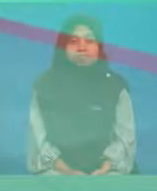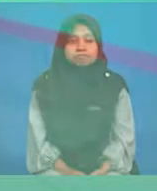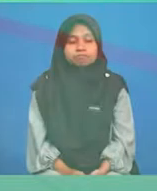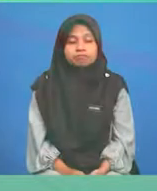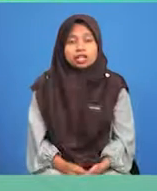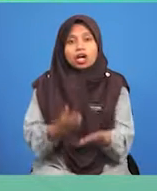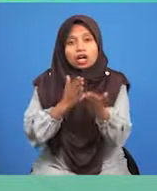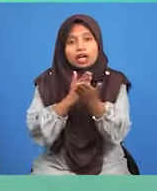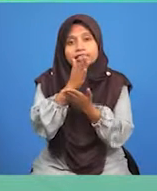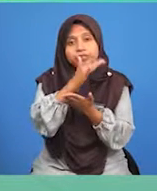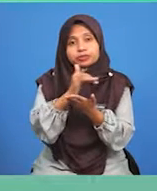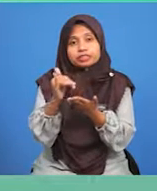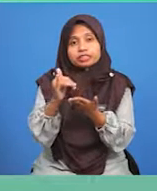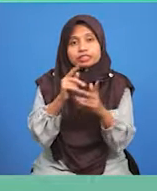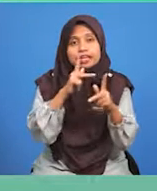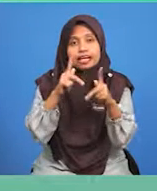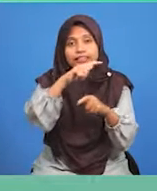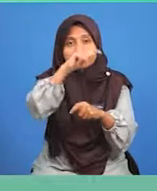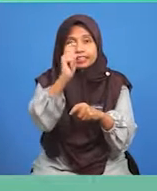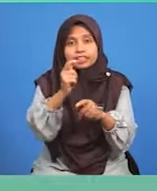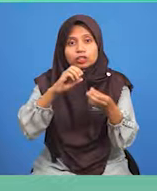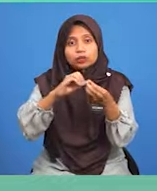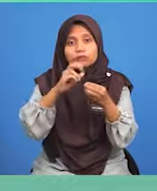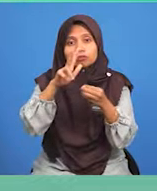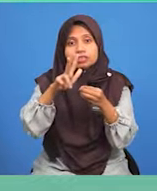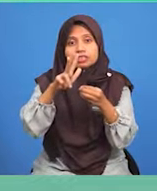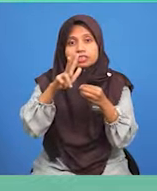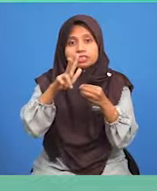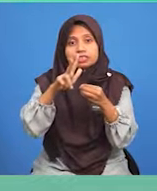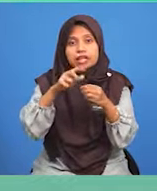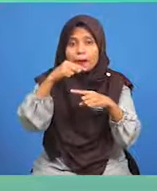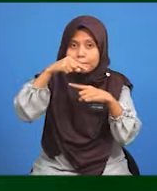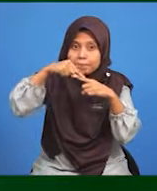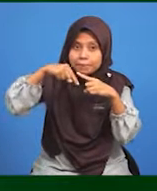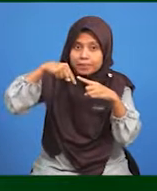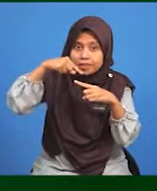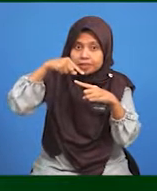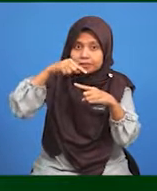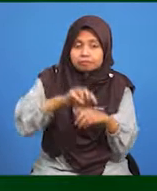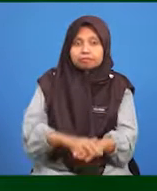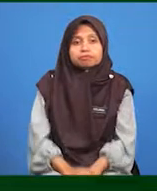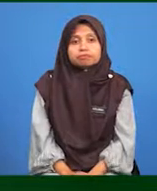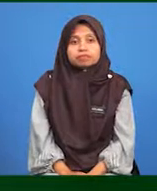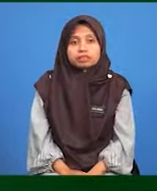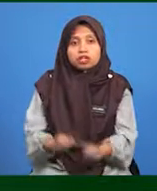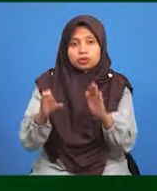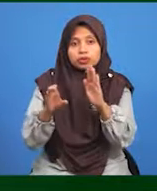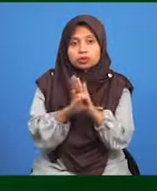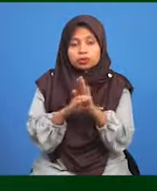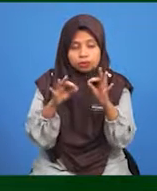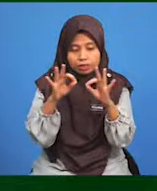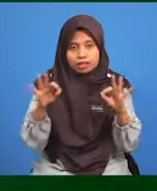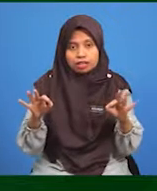seterusnya kata tanya yang ketiga ialah bilang contoh